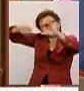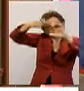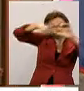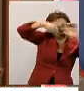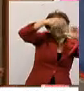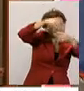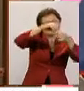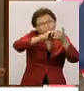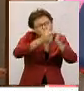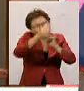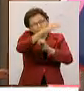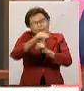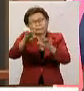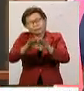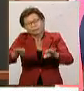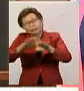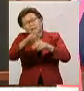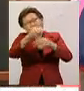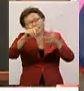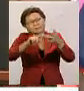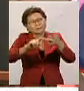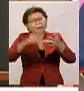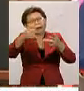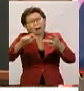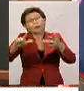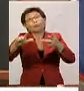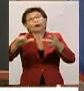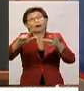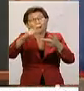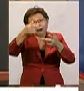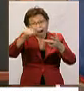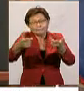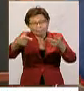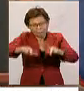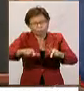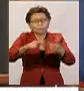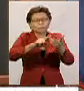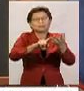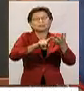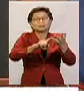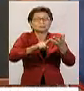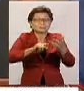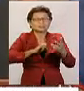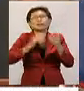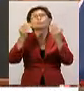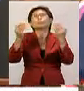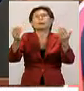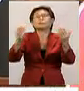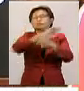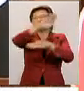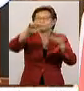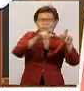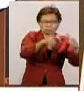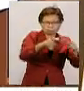dalam berita dan juga hal ehwal semasa. Dan saya mendoakan agar semua